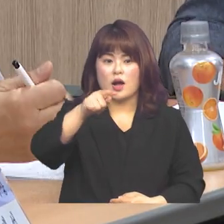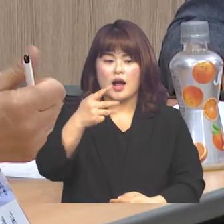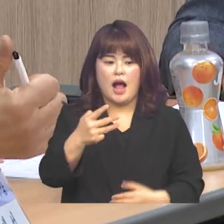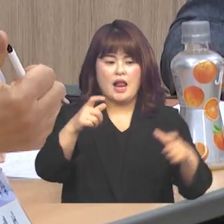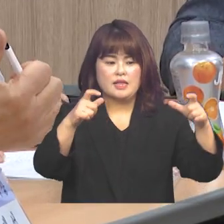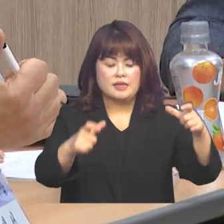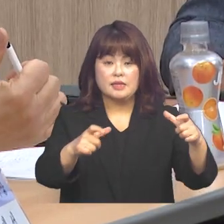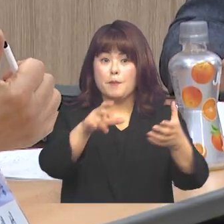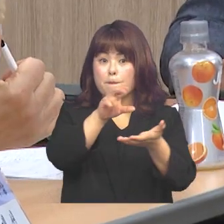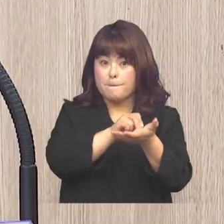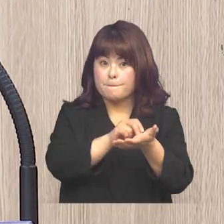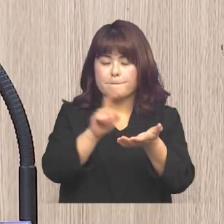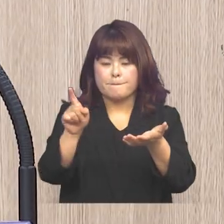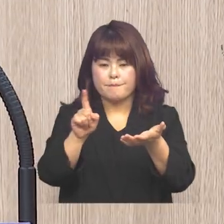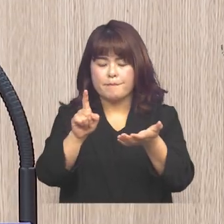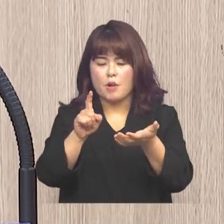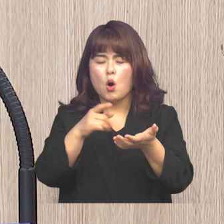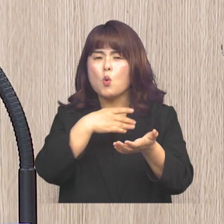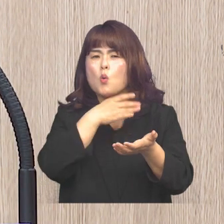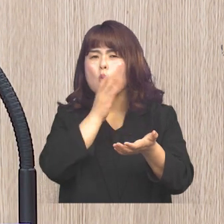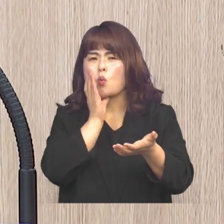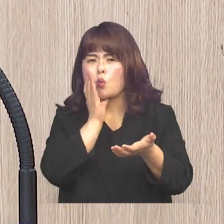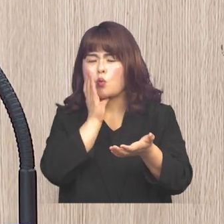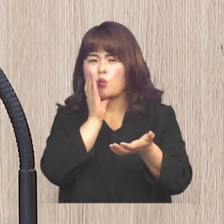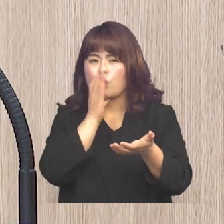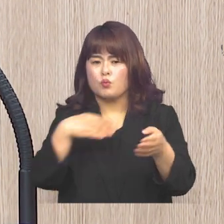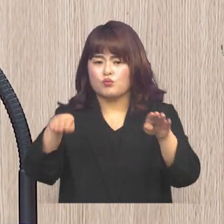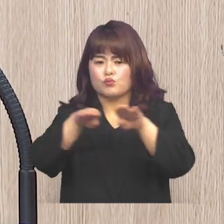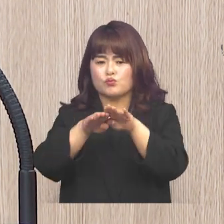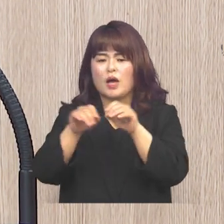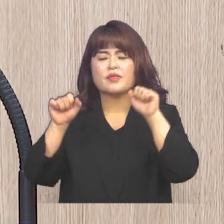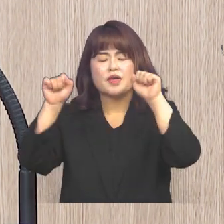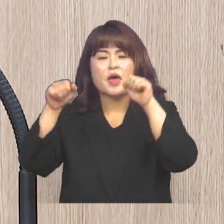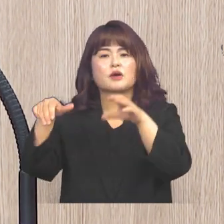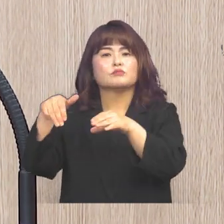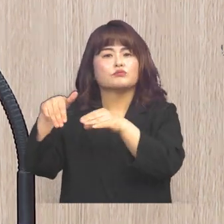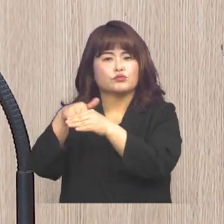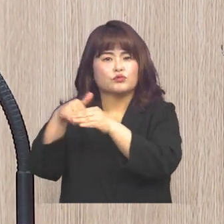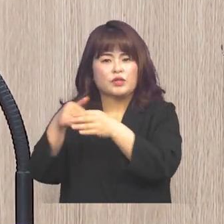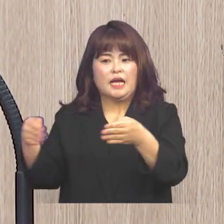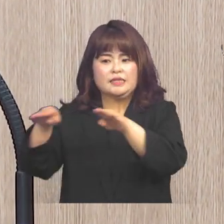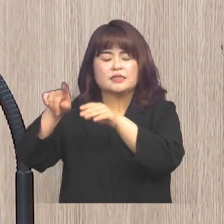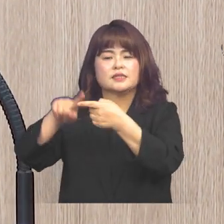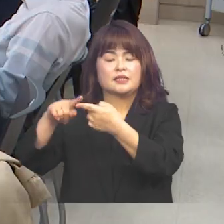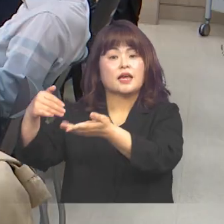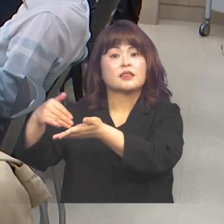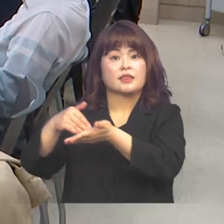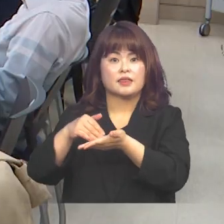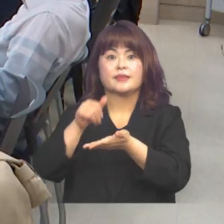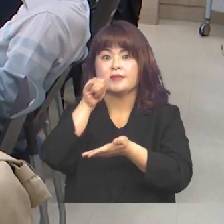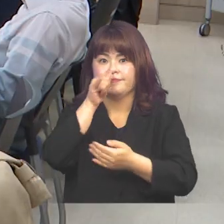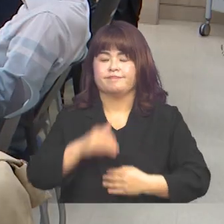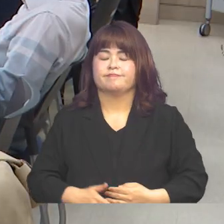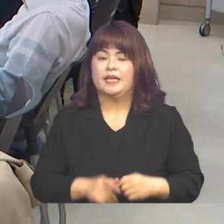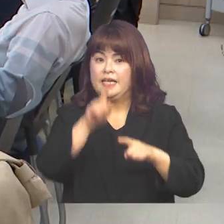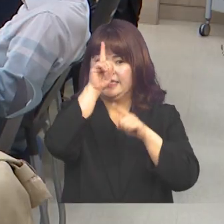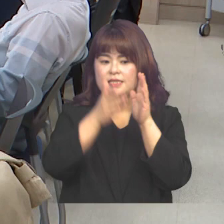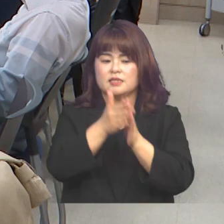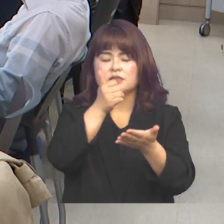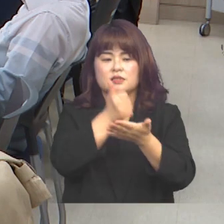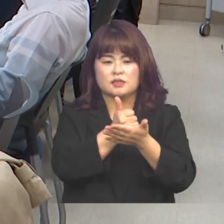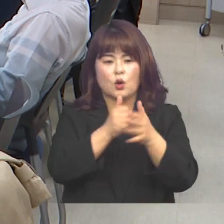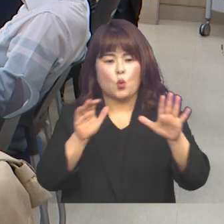구갈동 간담회에서 주민들은 노후시설 개선과 체육 문화시설 확충 문제를 건의했습니다.